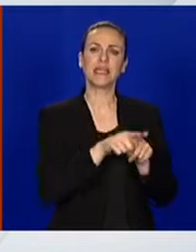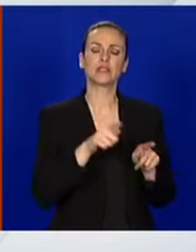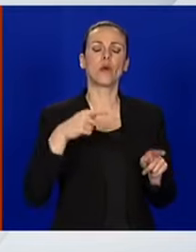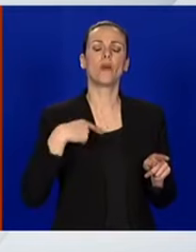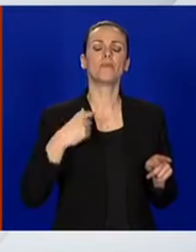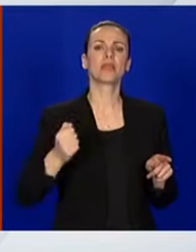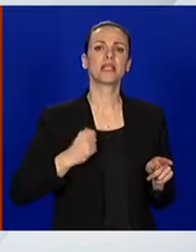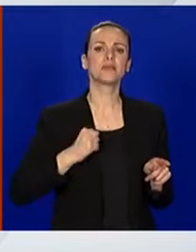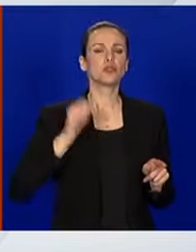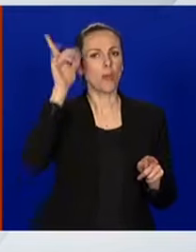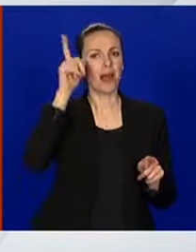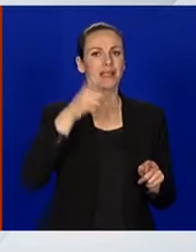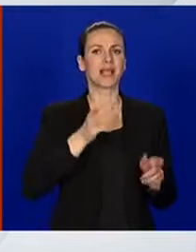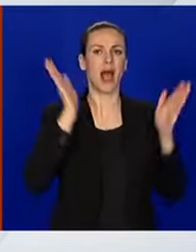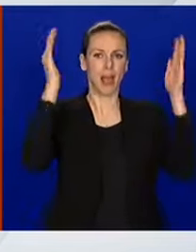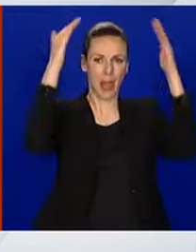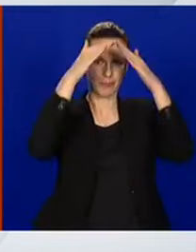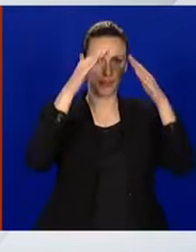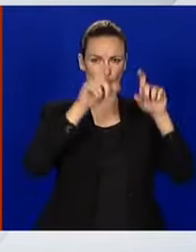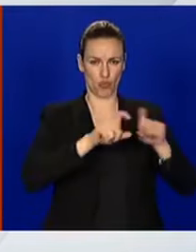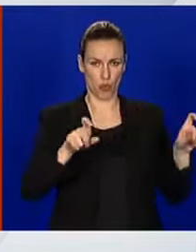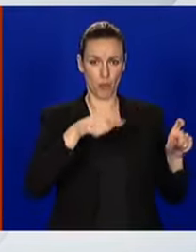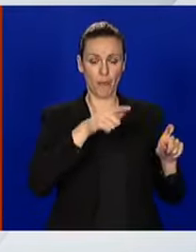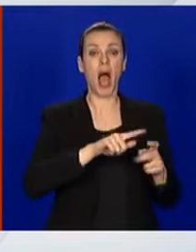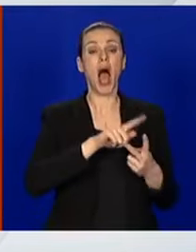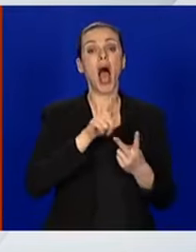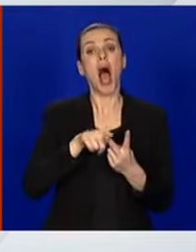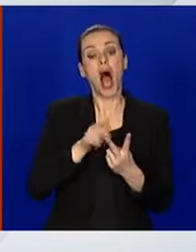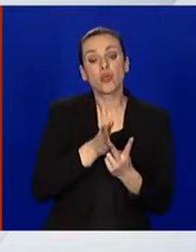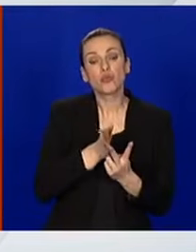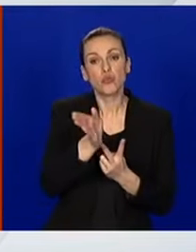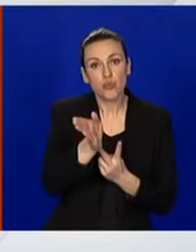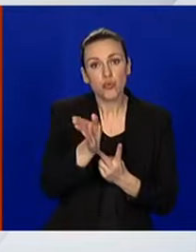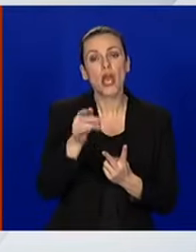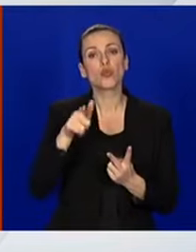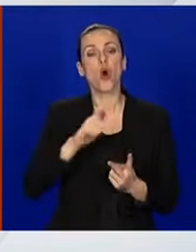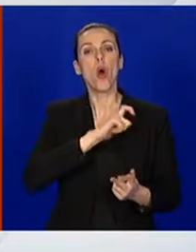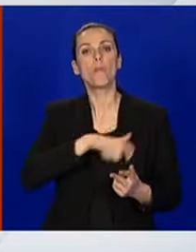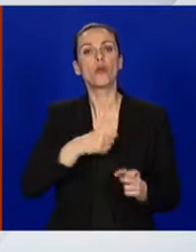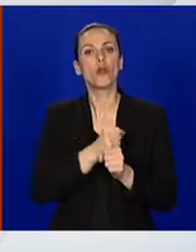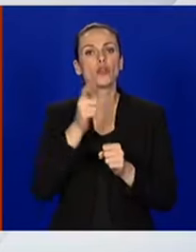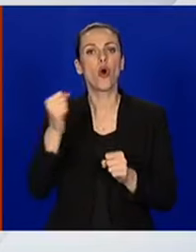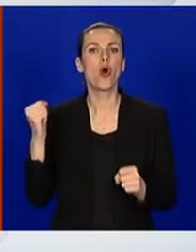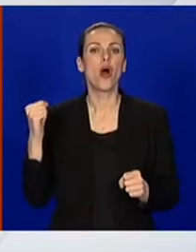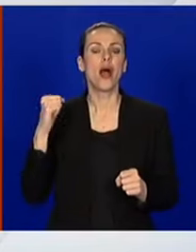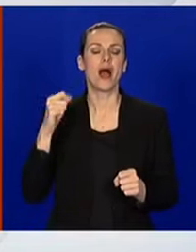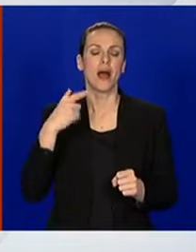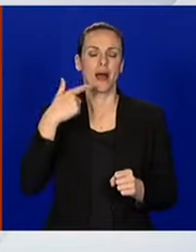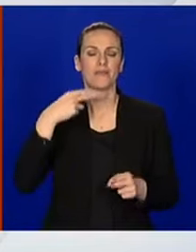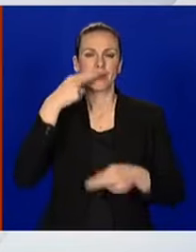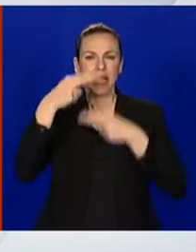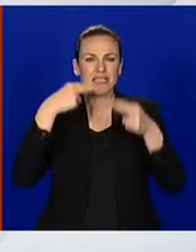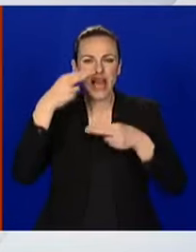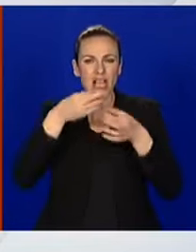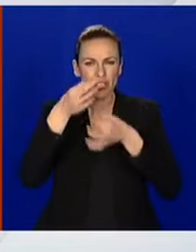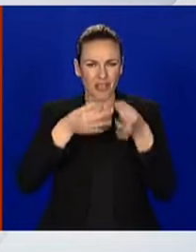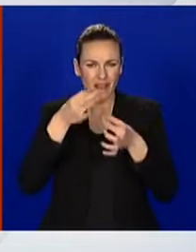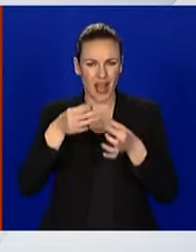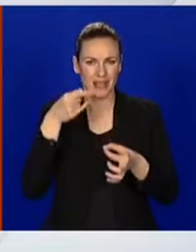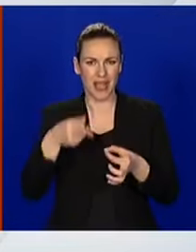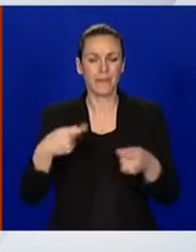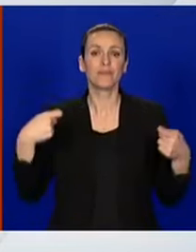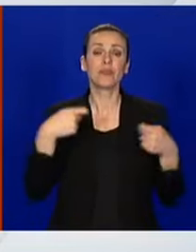Splitsko-makarska nadbiskupija. Drugi pravac djelovanja policije, kriminalističko istraživanje oko